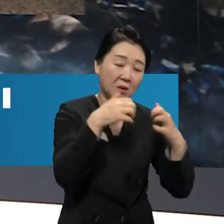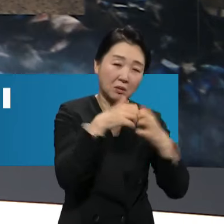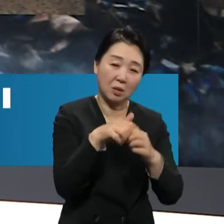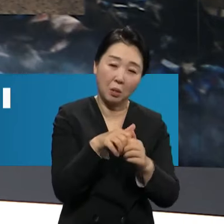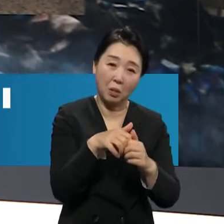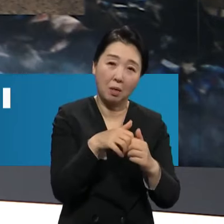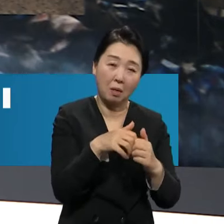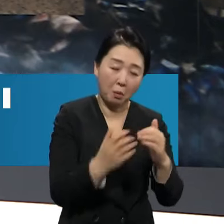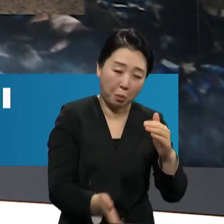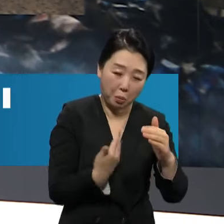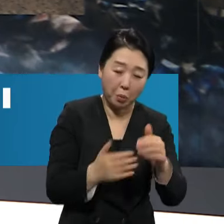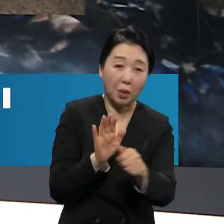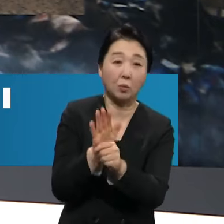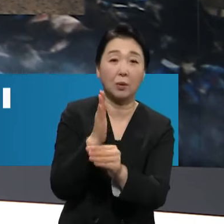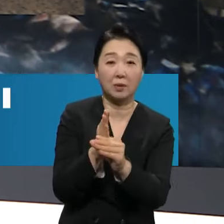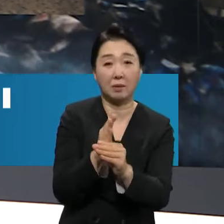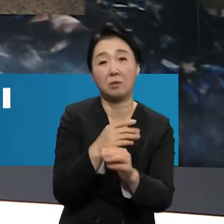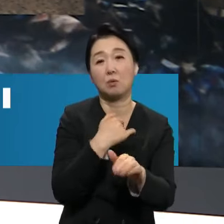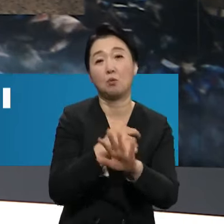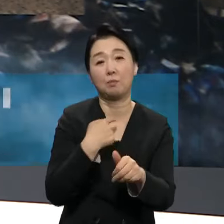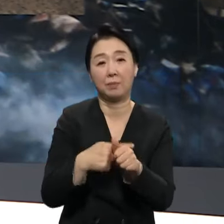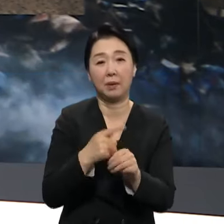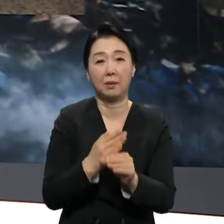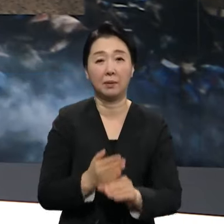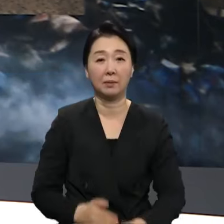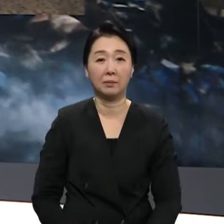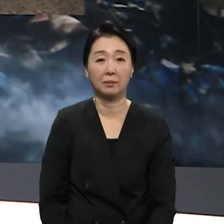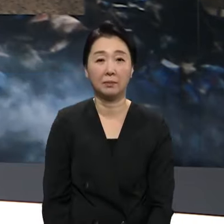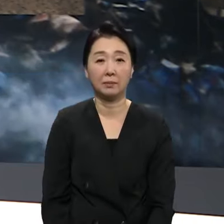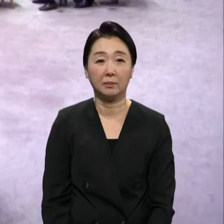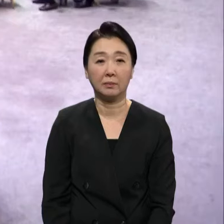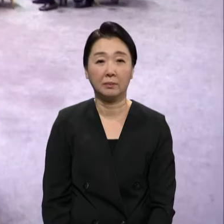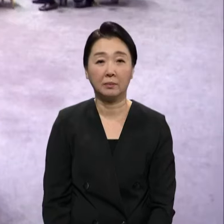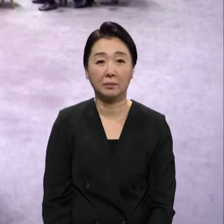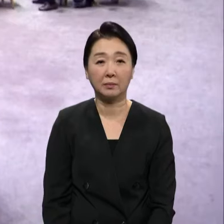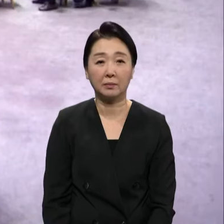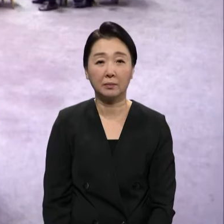있다는 비난이 나옵니다. 로스앤젤레스 홍지은 특파원입니다.